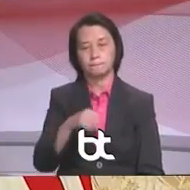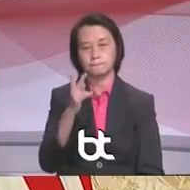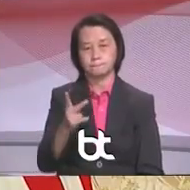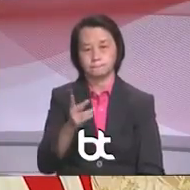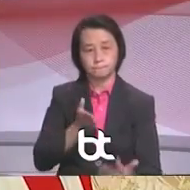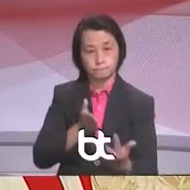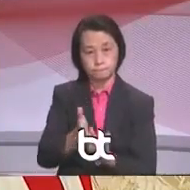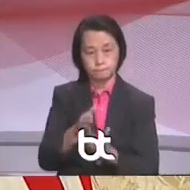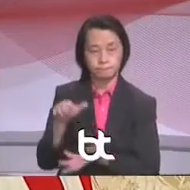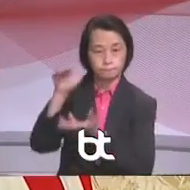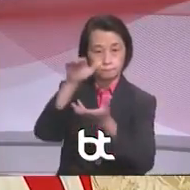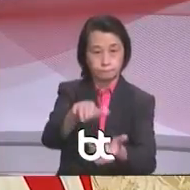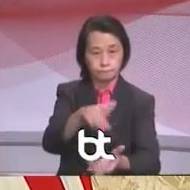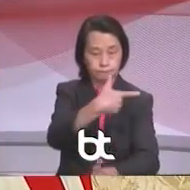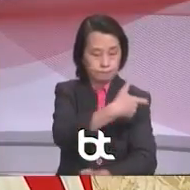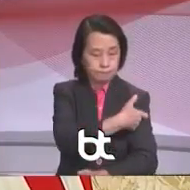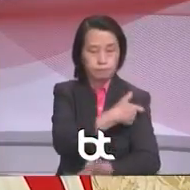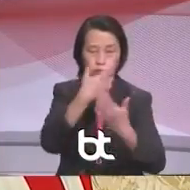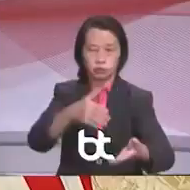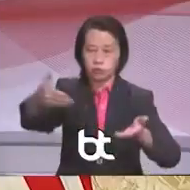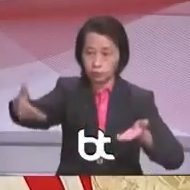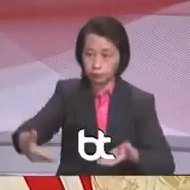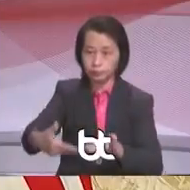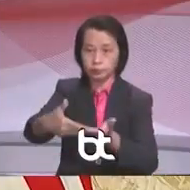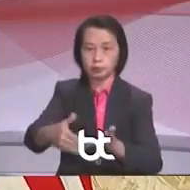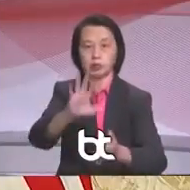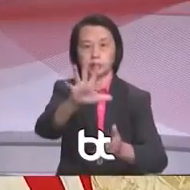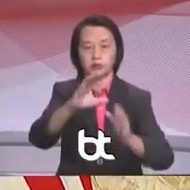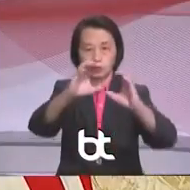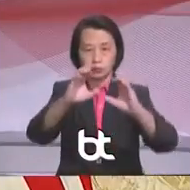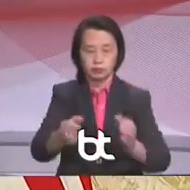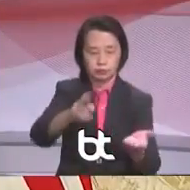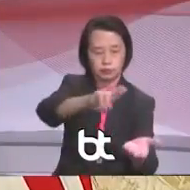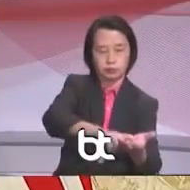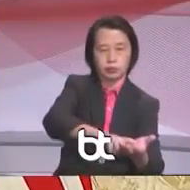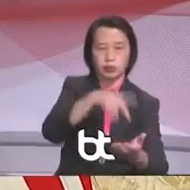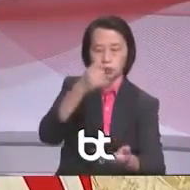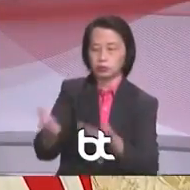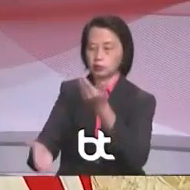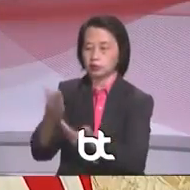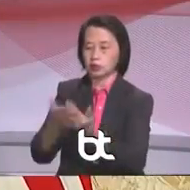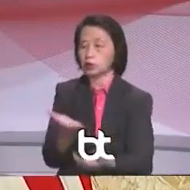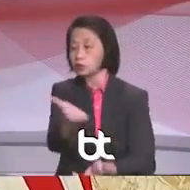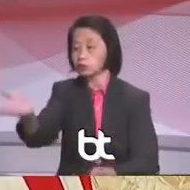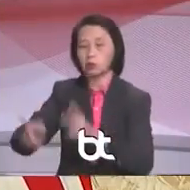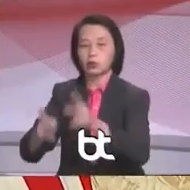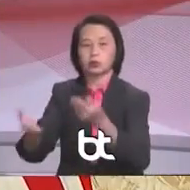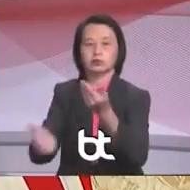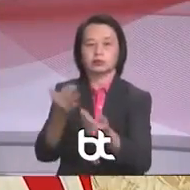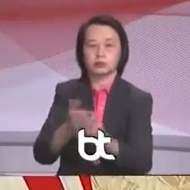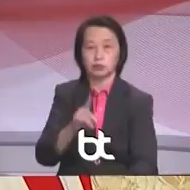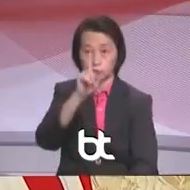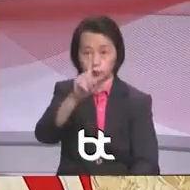jawatankuasa akses bekalan vaksin COVID-19 telah memperkenalkan 5 kaedah pendaftaran. Ini untuk memudahkan orang ramai. Yang